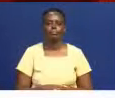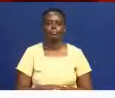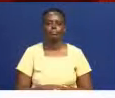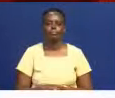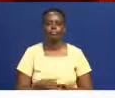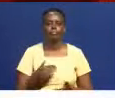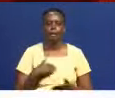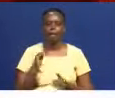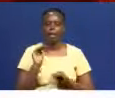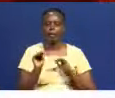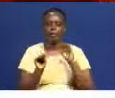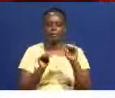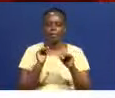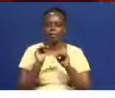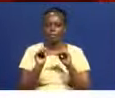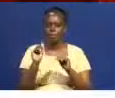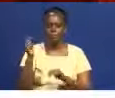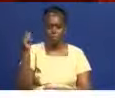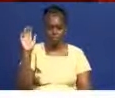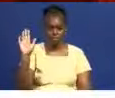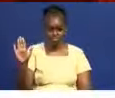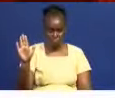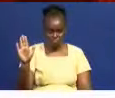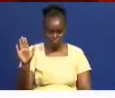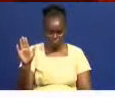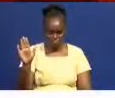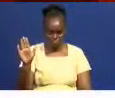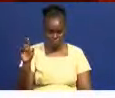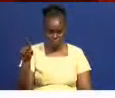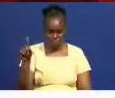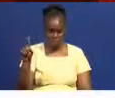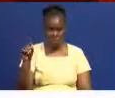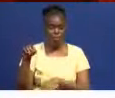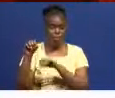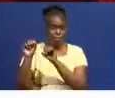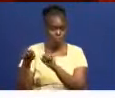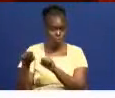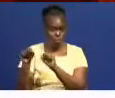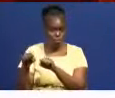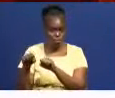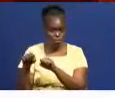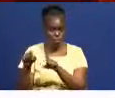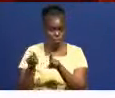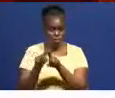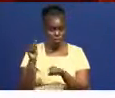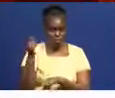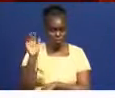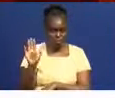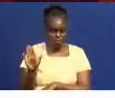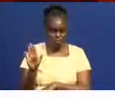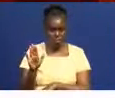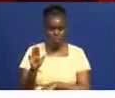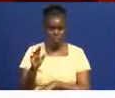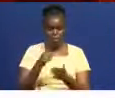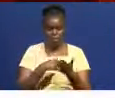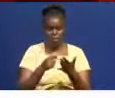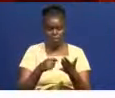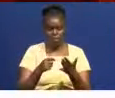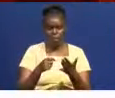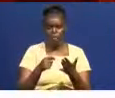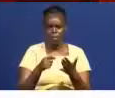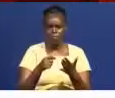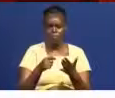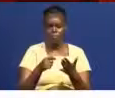Nataka kuuliza rais ambaye ana uwezo yeye kama rais na aliyeweza kuandika hao